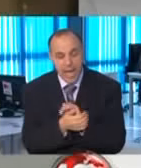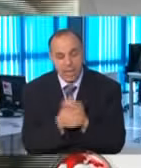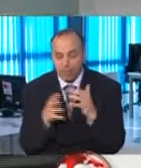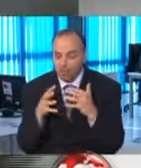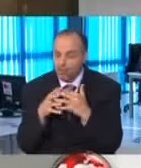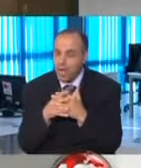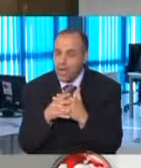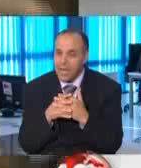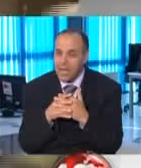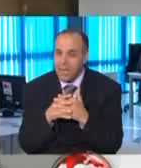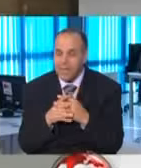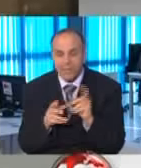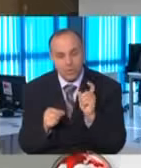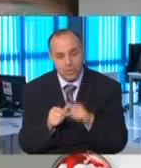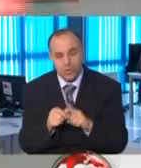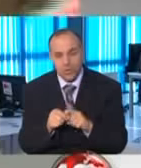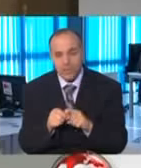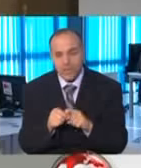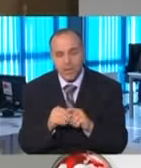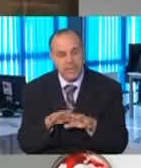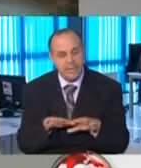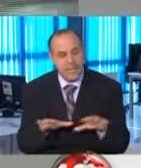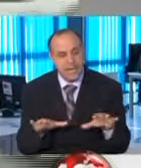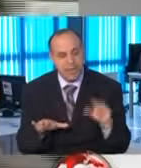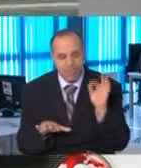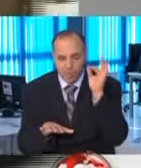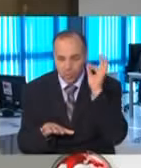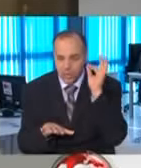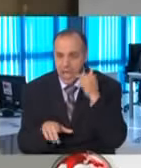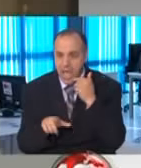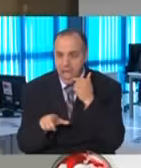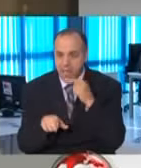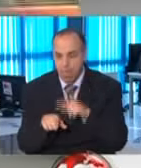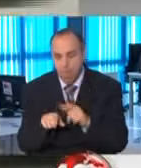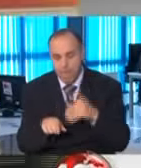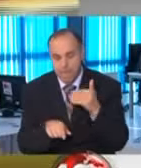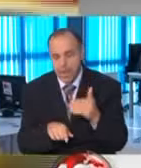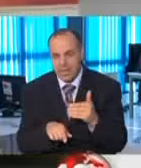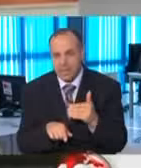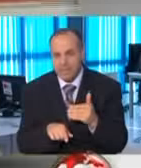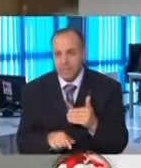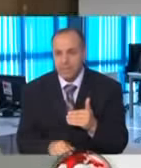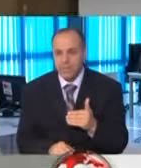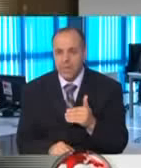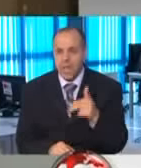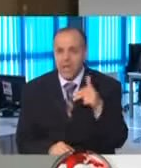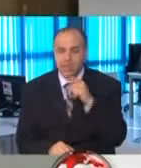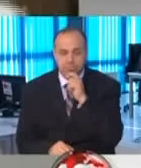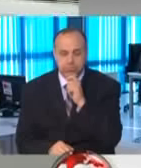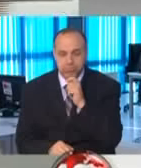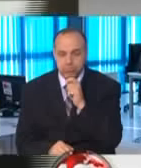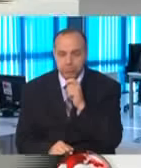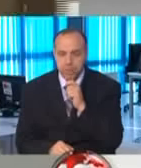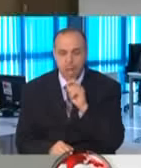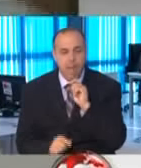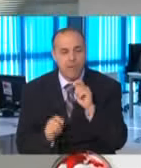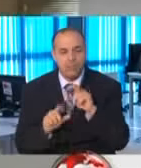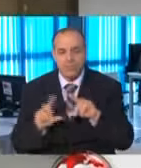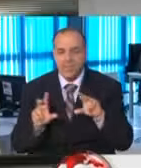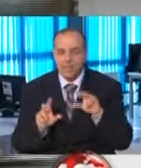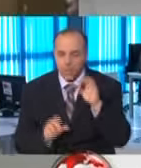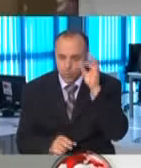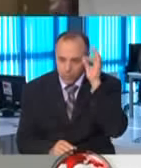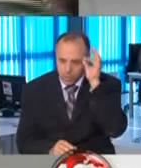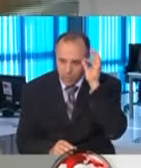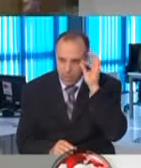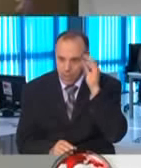شراكة تساهم في ترسيخ الاستقرار في تونس خلال المرحلة القادمة. نجيب الخش، مراسل التلفزة